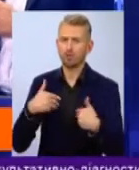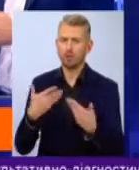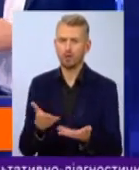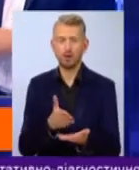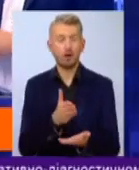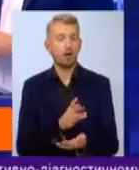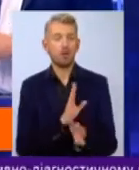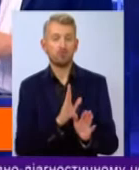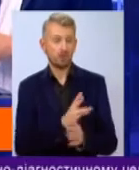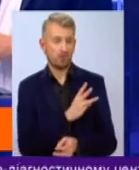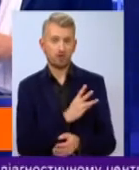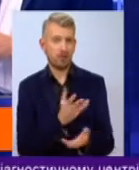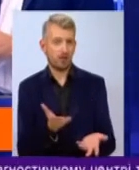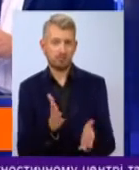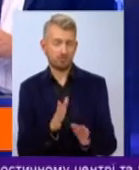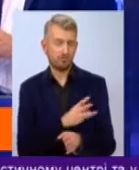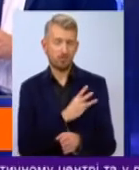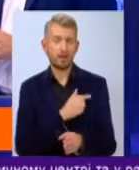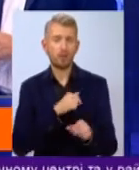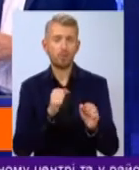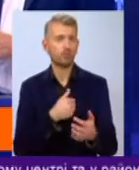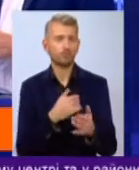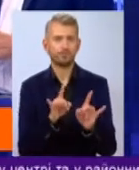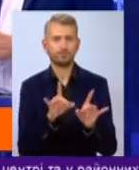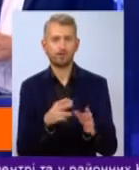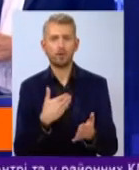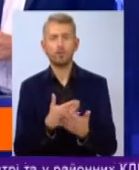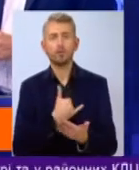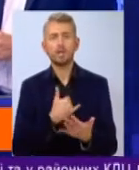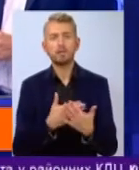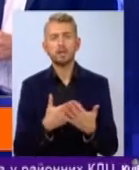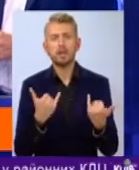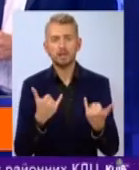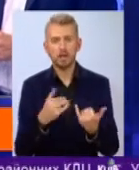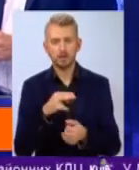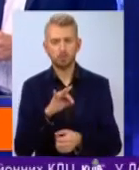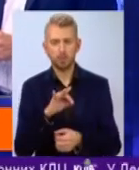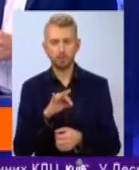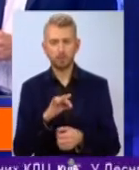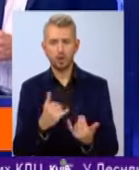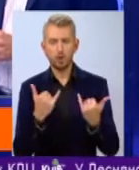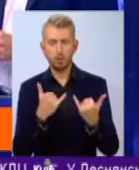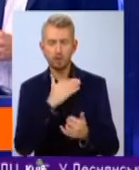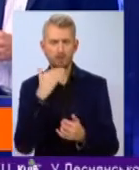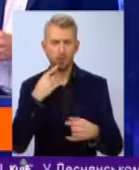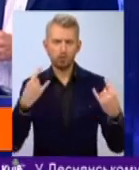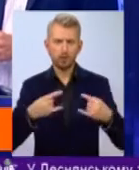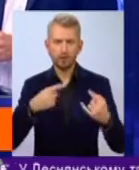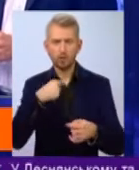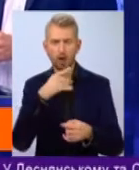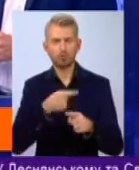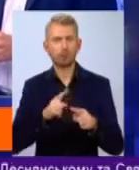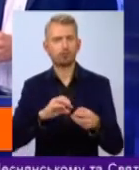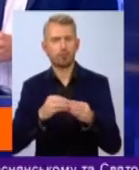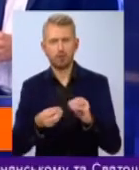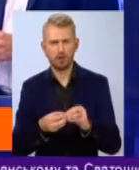Бажання, лише бажання. Я можу навести, ну, ось у нас, наприклад, зараз сьогодні багато по телевізору кажуть про цю